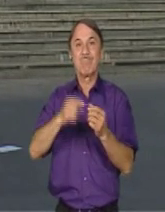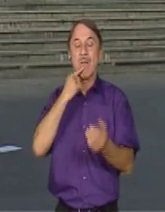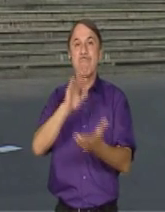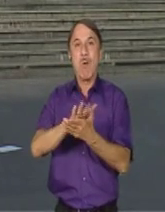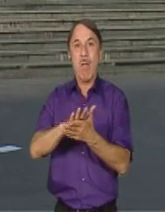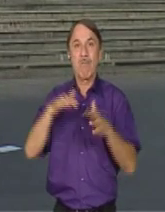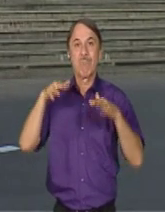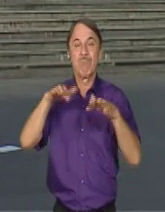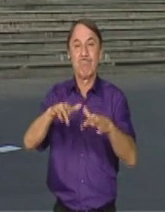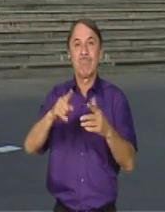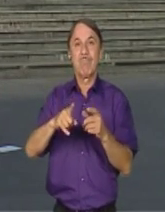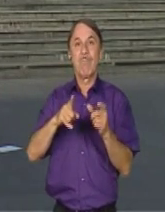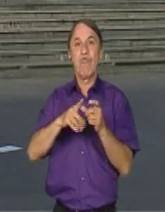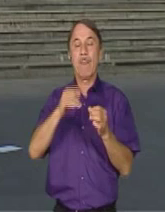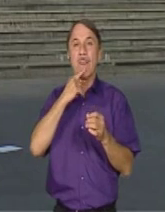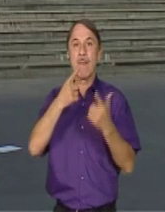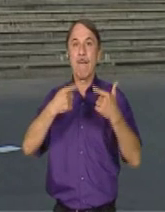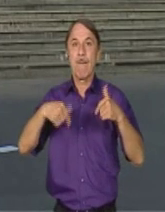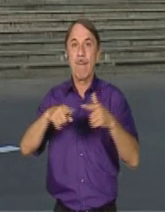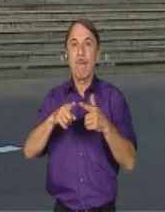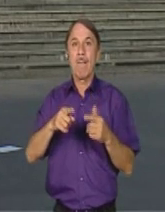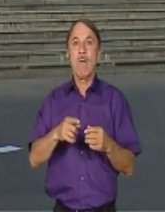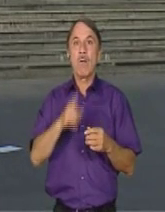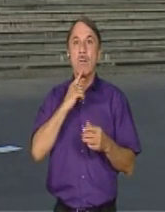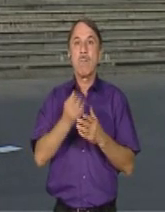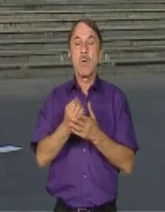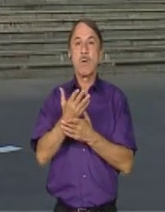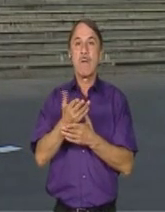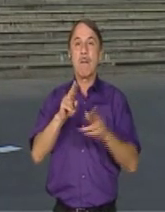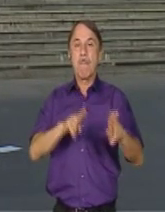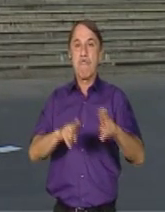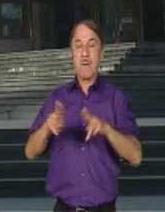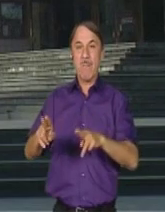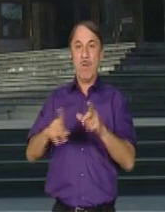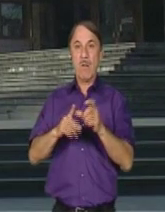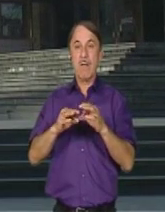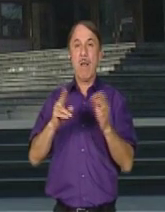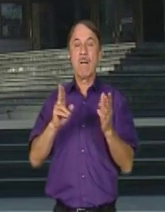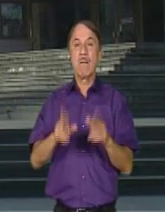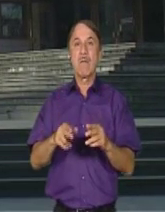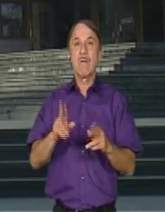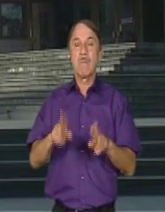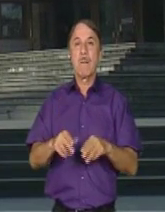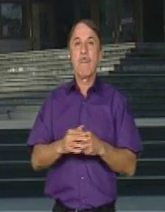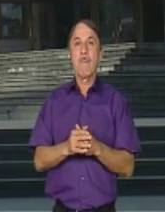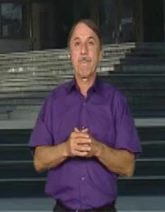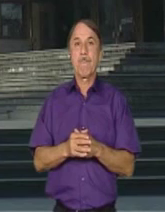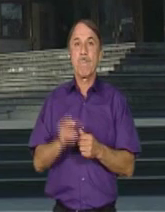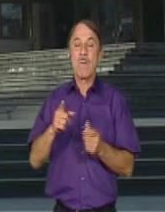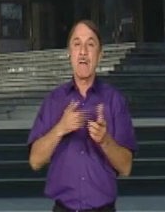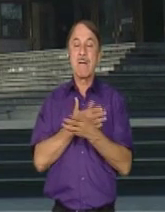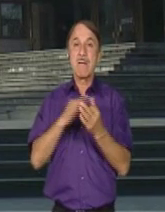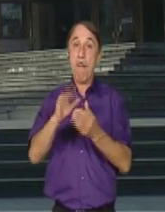Milosavljević pozorišnoj publici u našem gradu najavljuje ovog leta i ambijentalna izvođenja drame, baleta i opere na